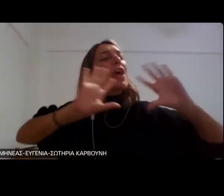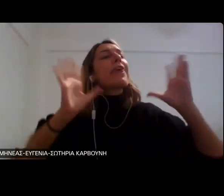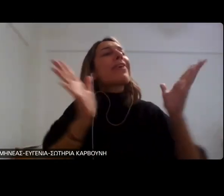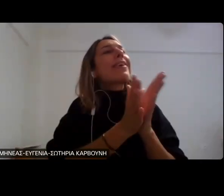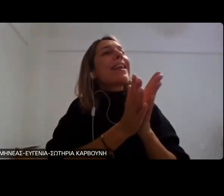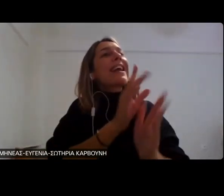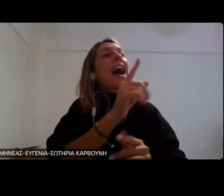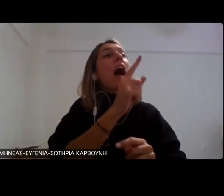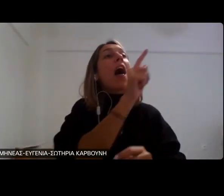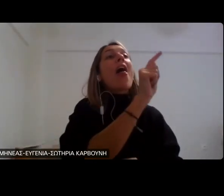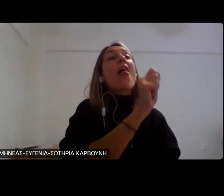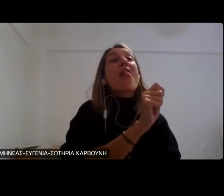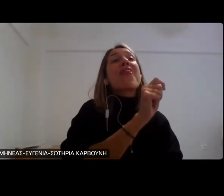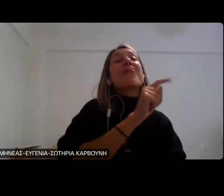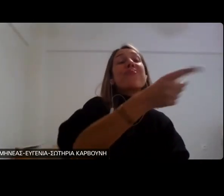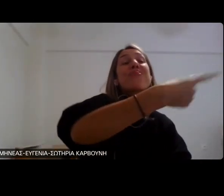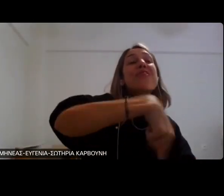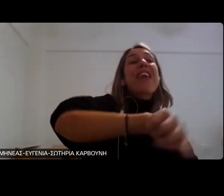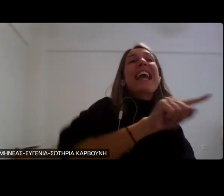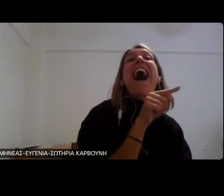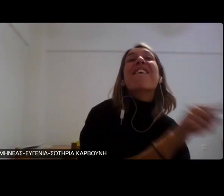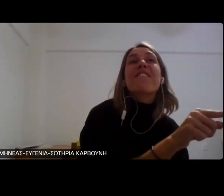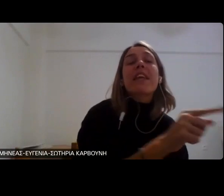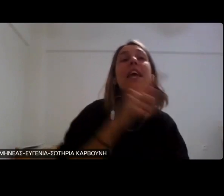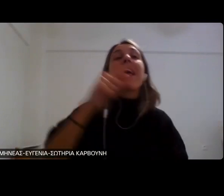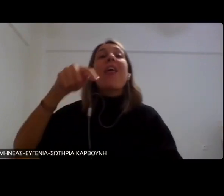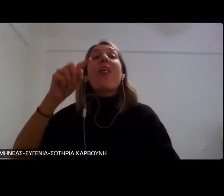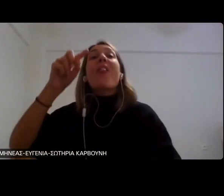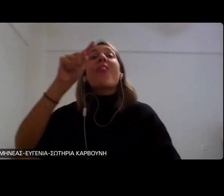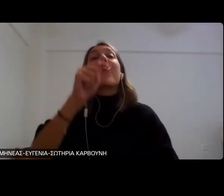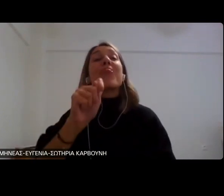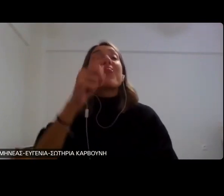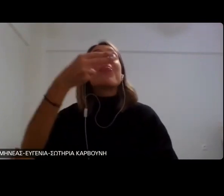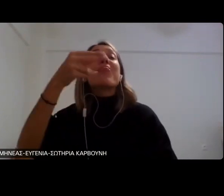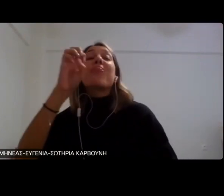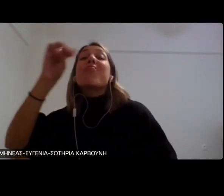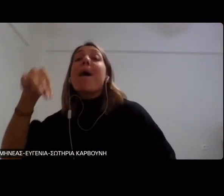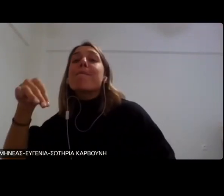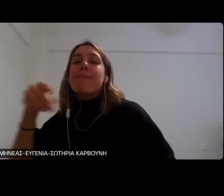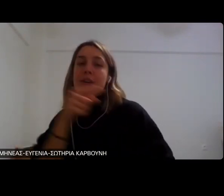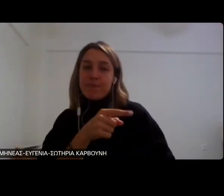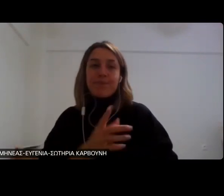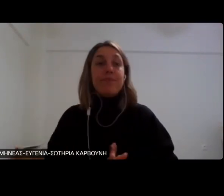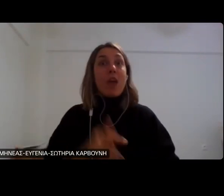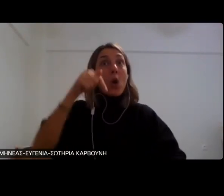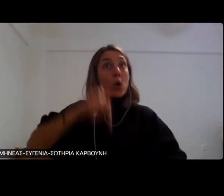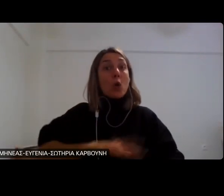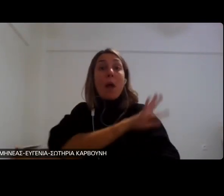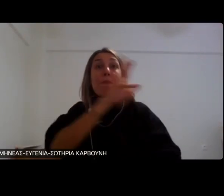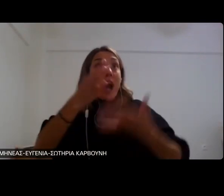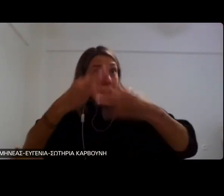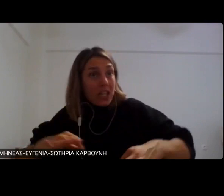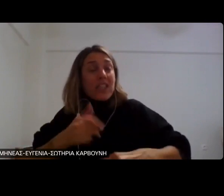του they και του them. Τώρα, στη δική μας την περίπτωση, εγώ μέχρι να βρεθεί μία λύση, αναφέρω οίτο και όλα τα